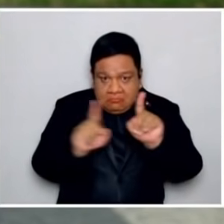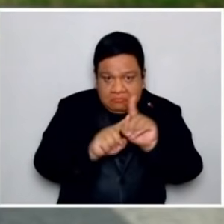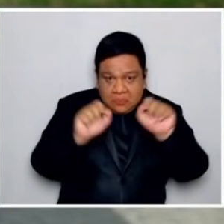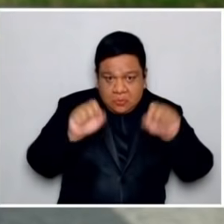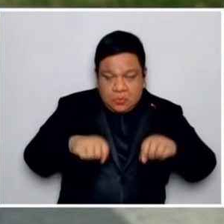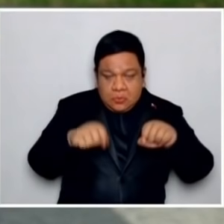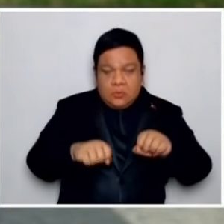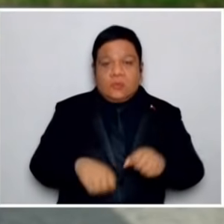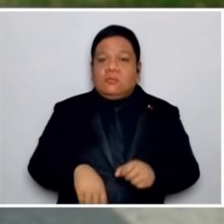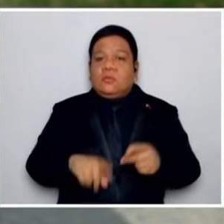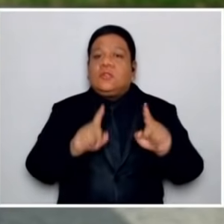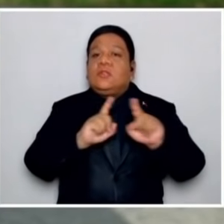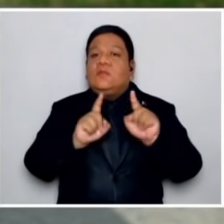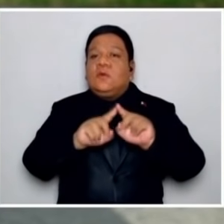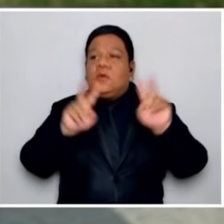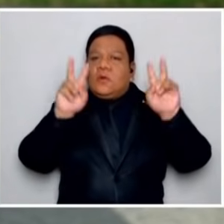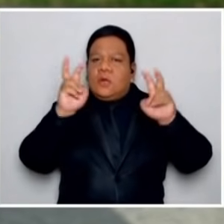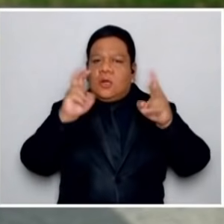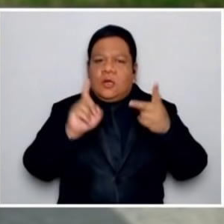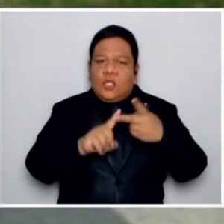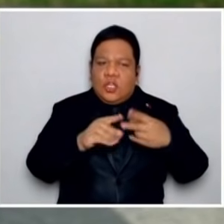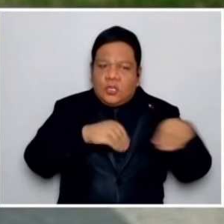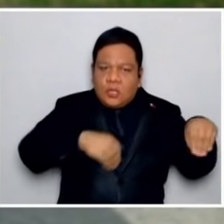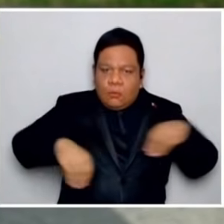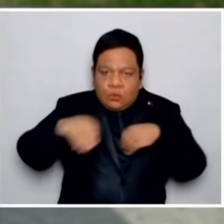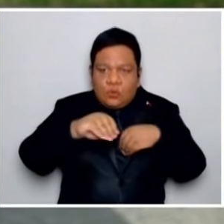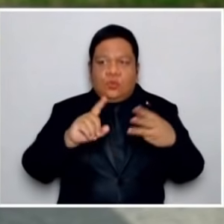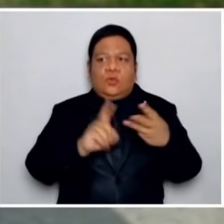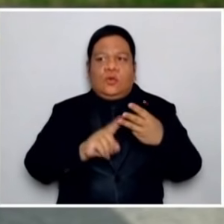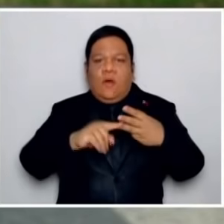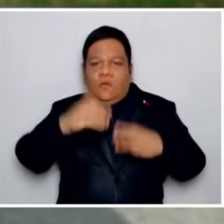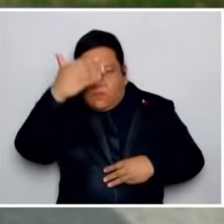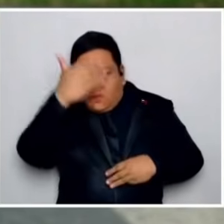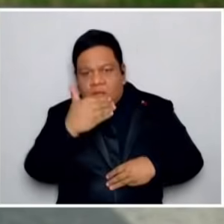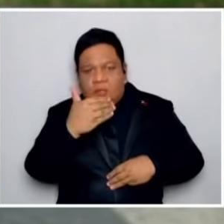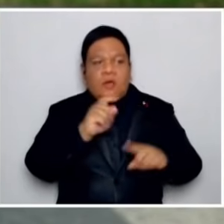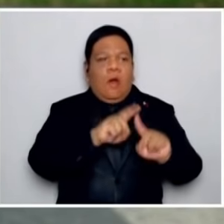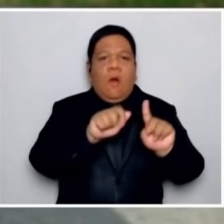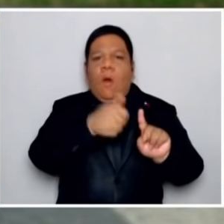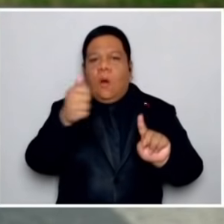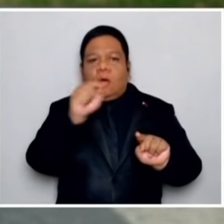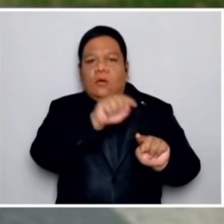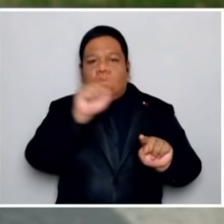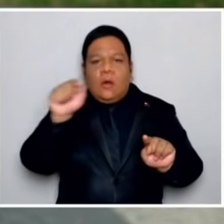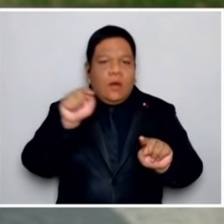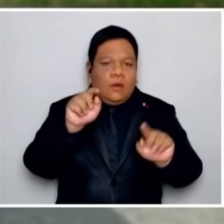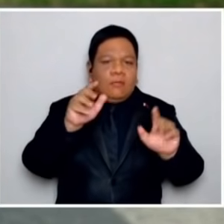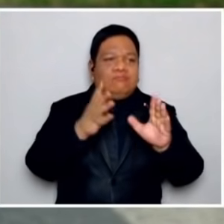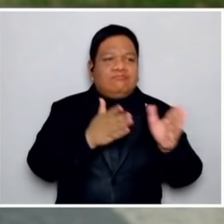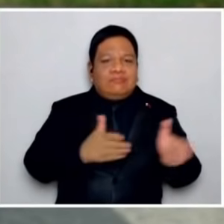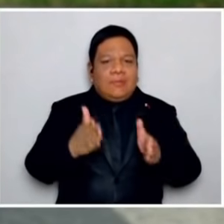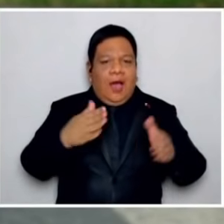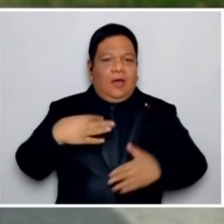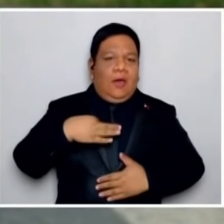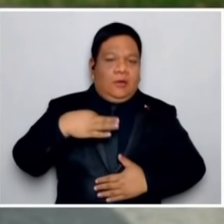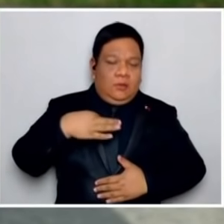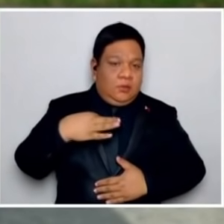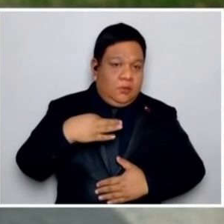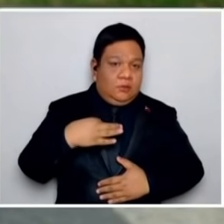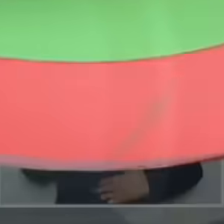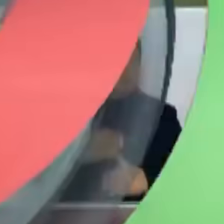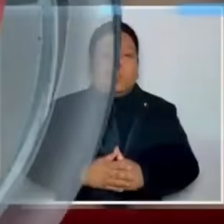face shields, ang naging sentro ng mga pahayag ng ibang kandidato. ang detalye sa pagpapatrol ni Joyce